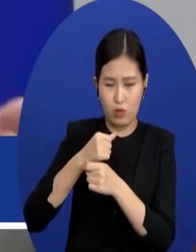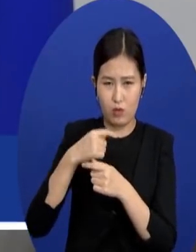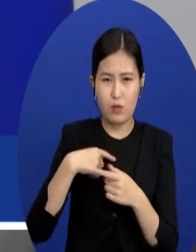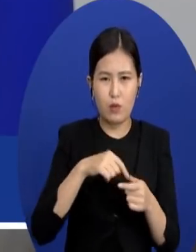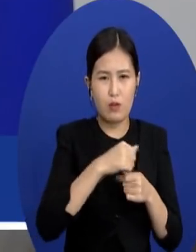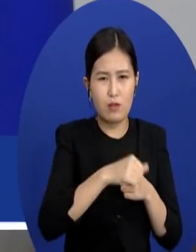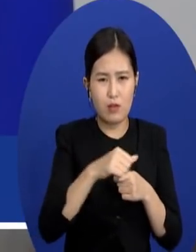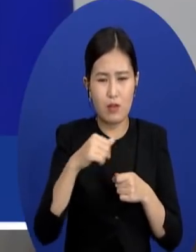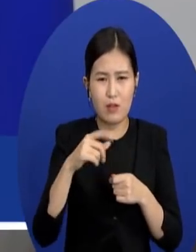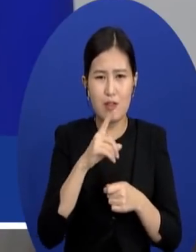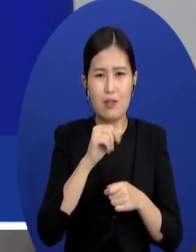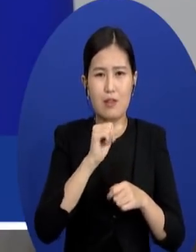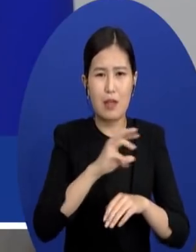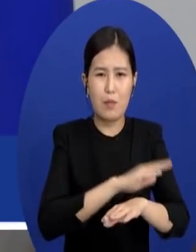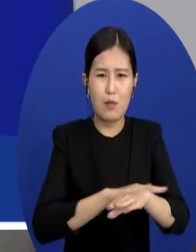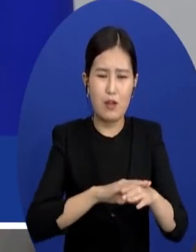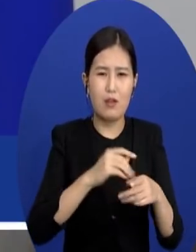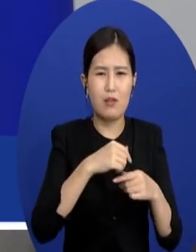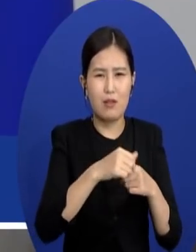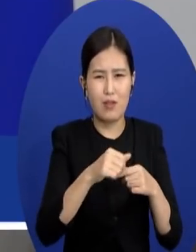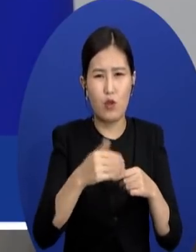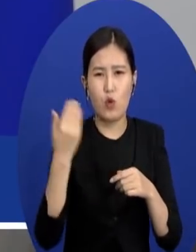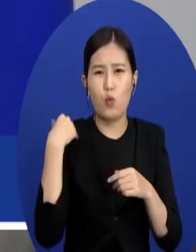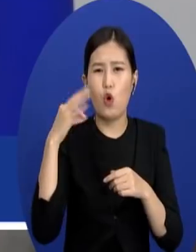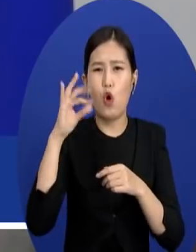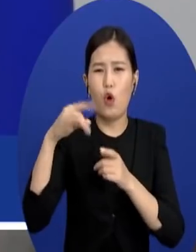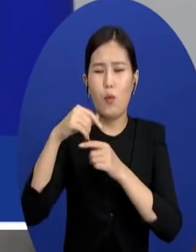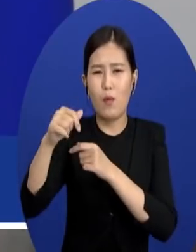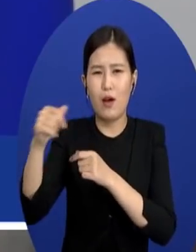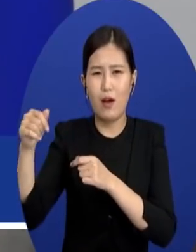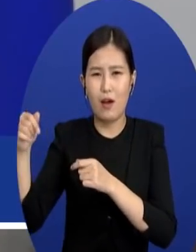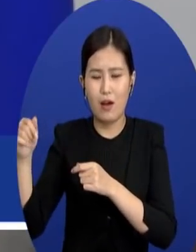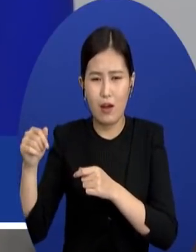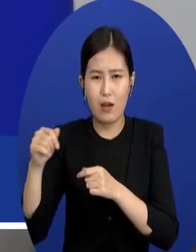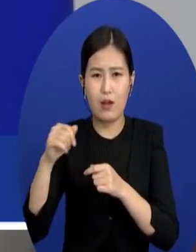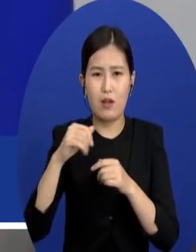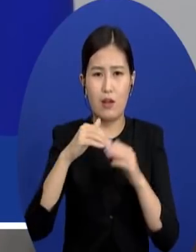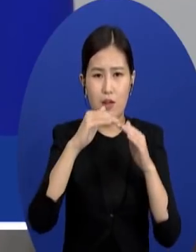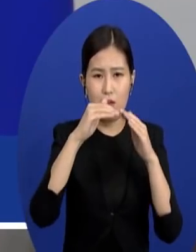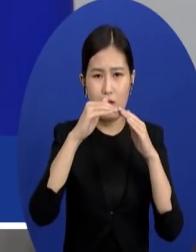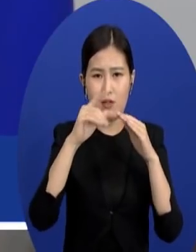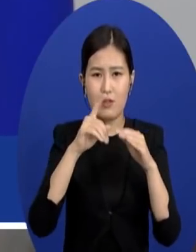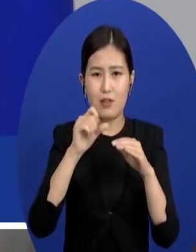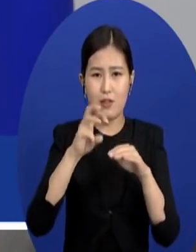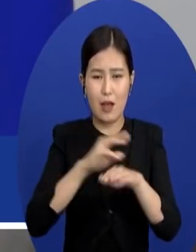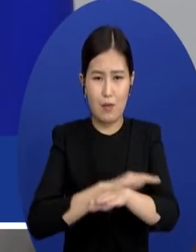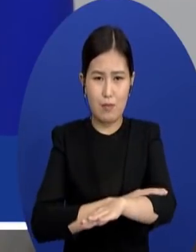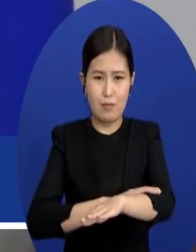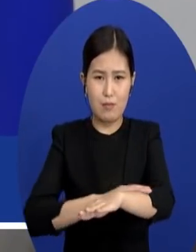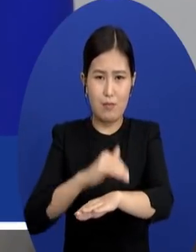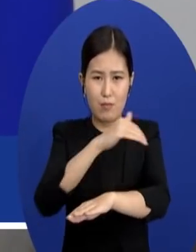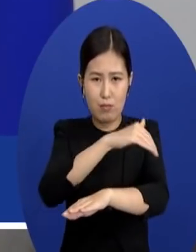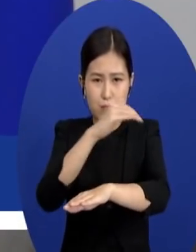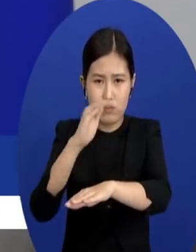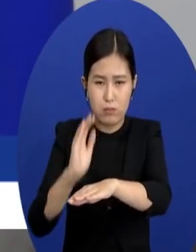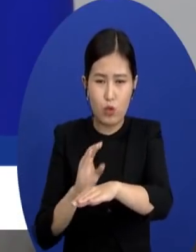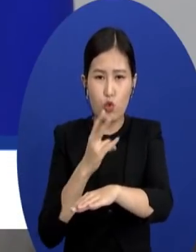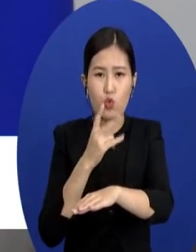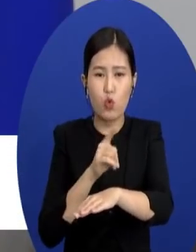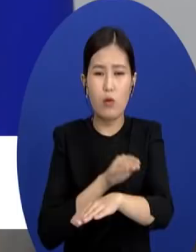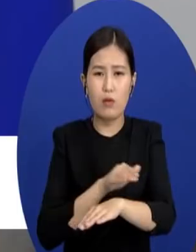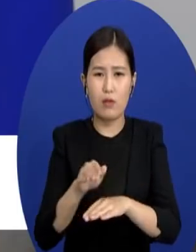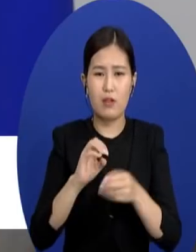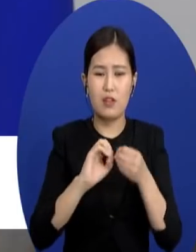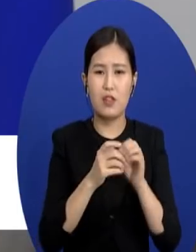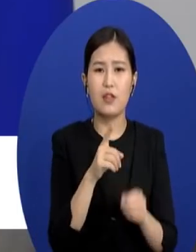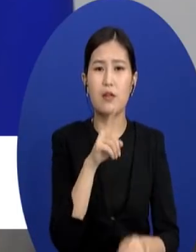урд жилүүдийн үр төлбөрийг төлж байгаа цөөхөн үйлс хөрөнгө оруулалтаа яг энэ нөхөн гарцыг бий болгож авто замын хөдөлгөөнийг сайжруулах одоо